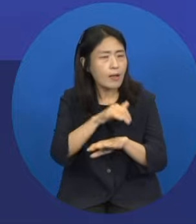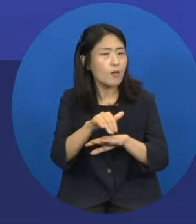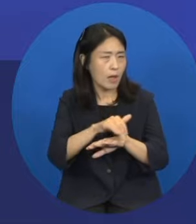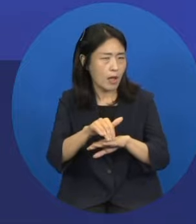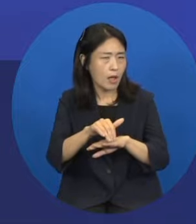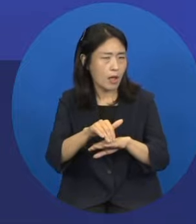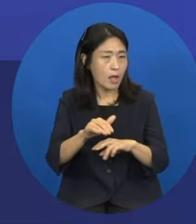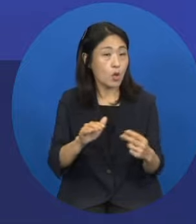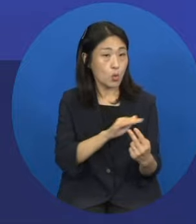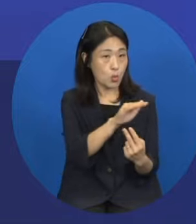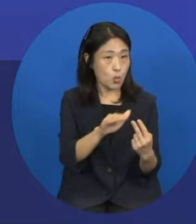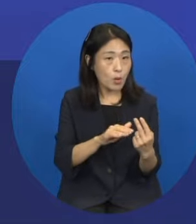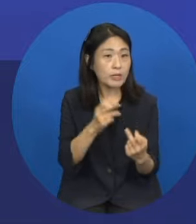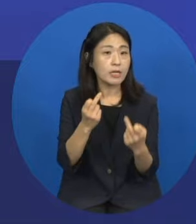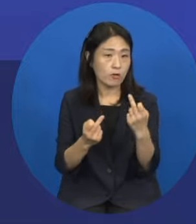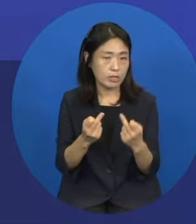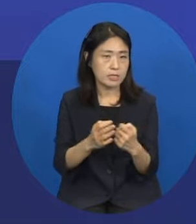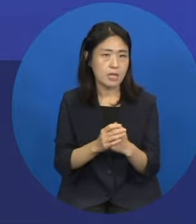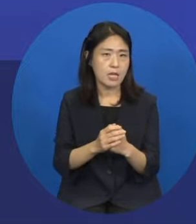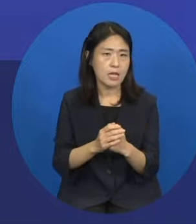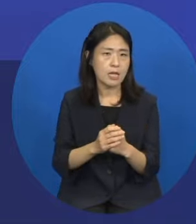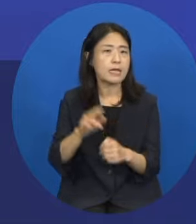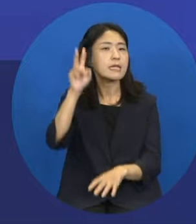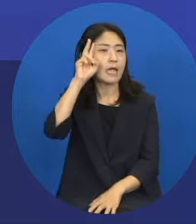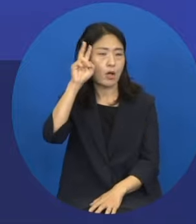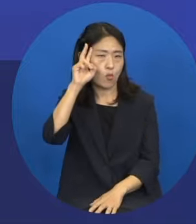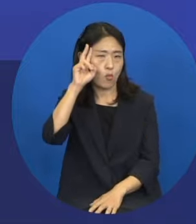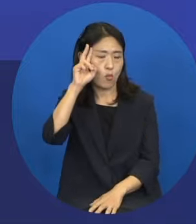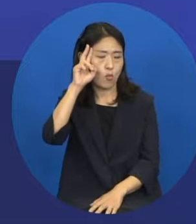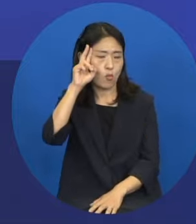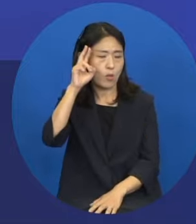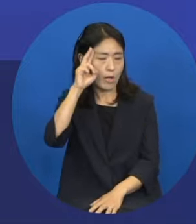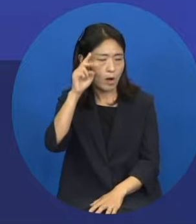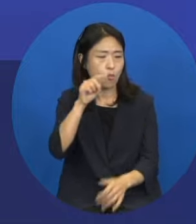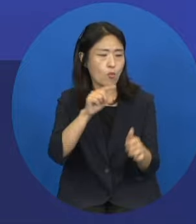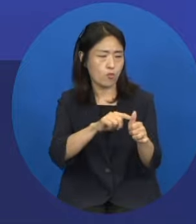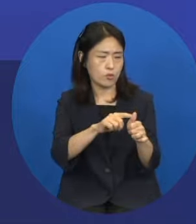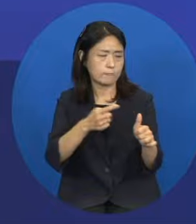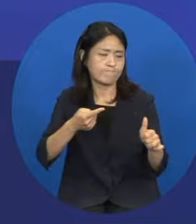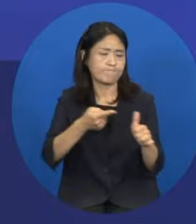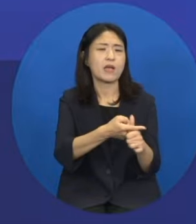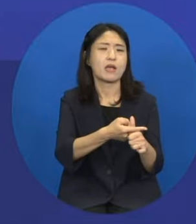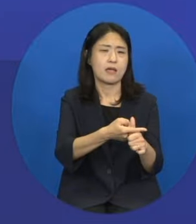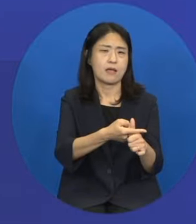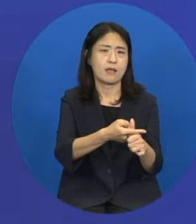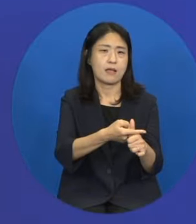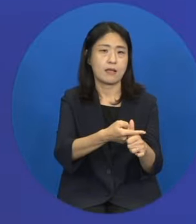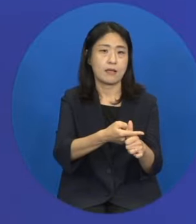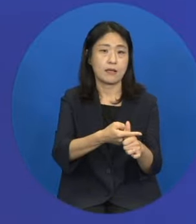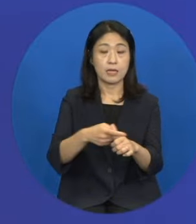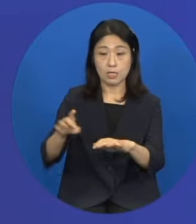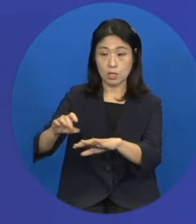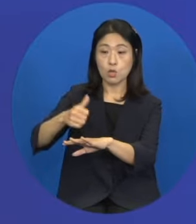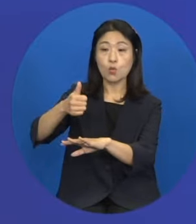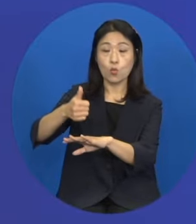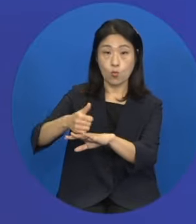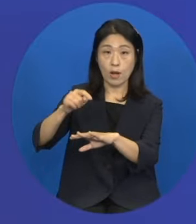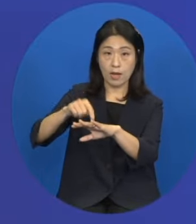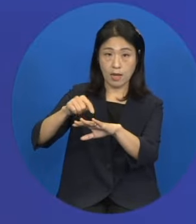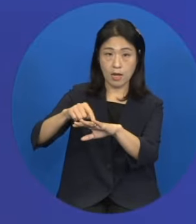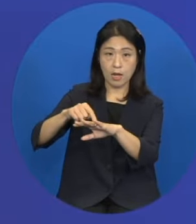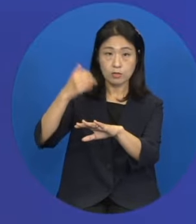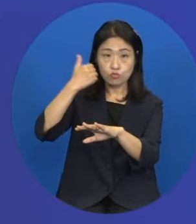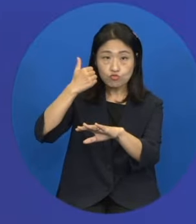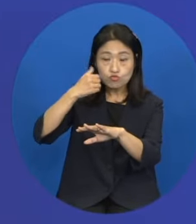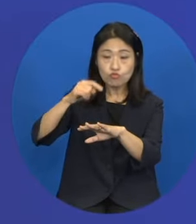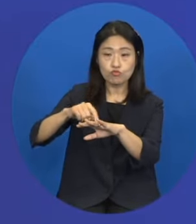야고보를 칼로 죽였습니다. 이 헤롯 왕은 예수님 태어나셨을 때에 헤롯